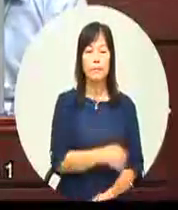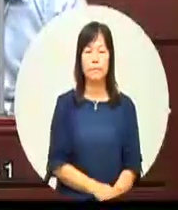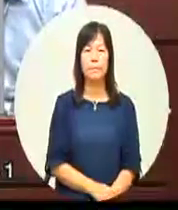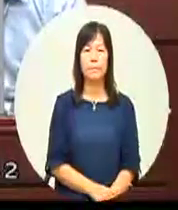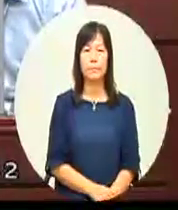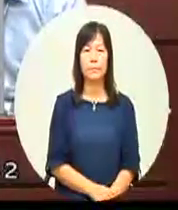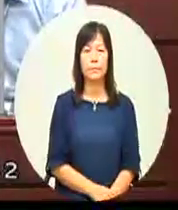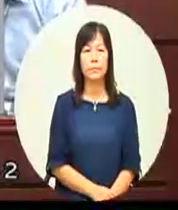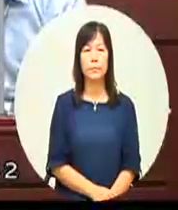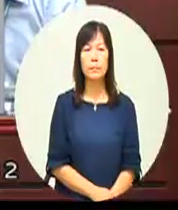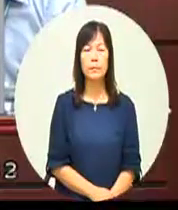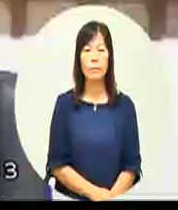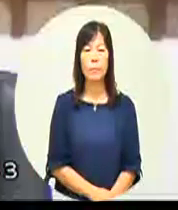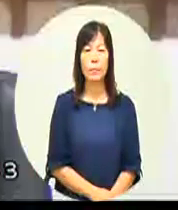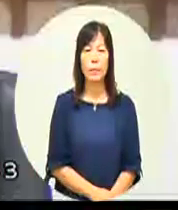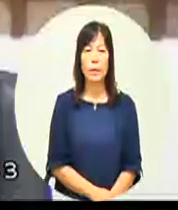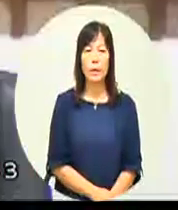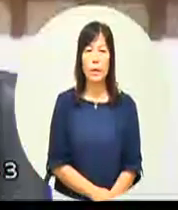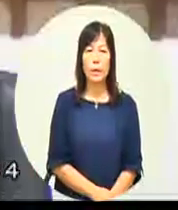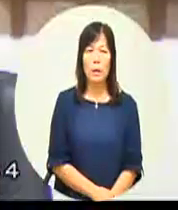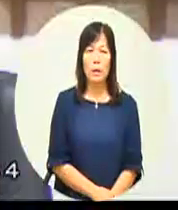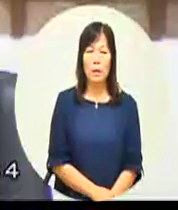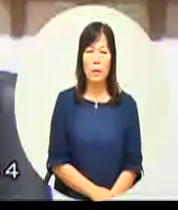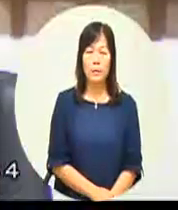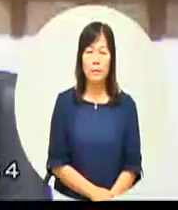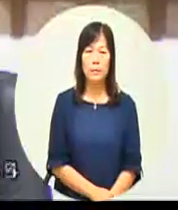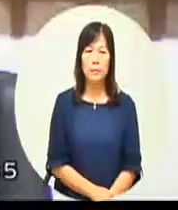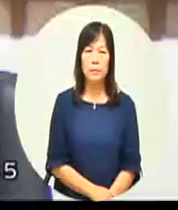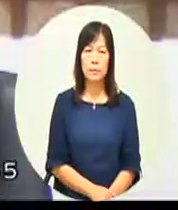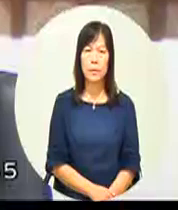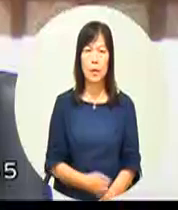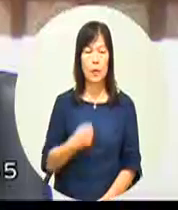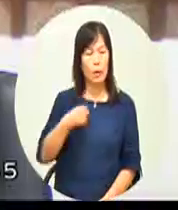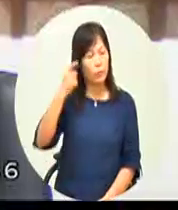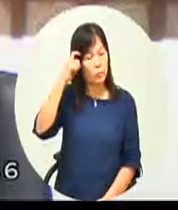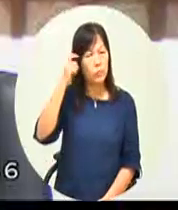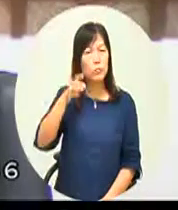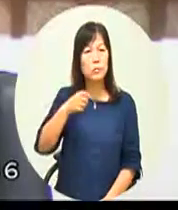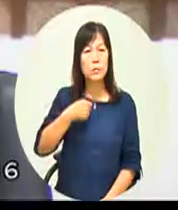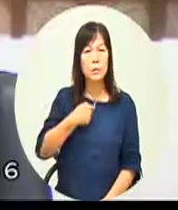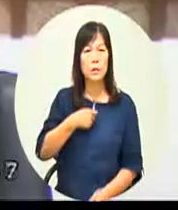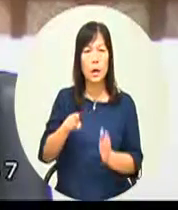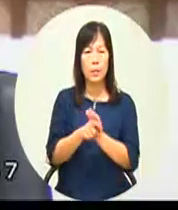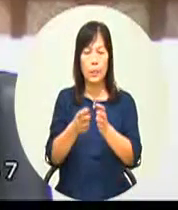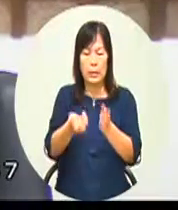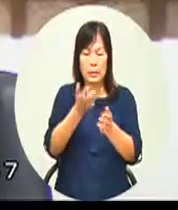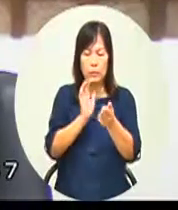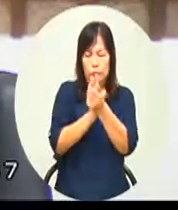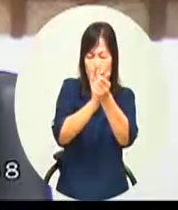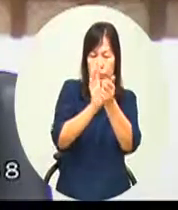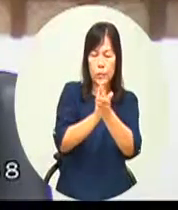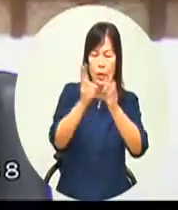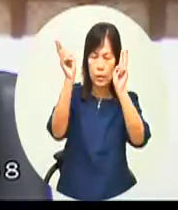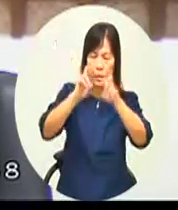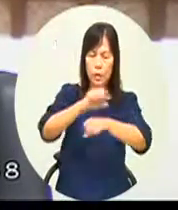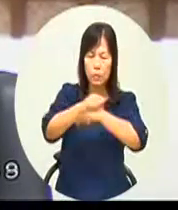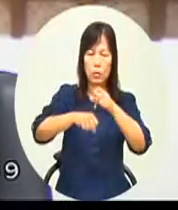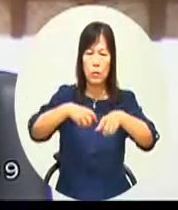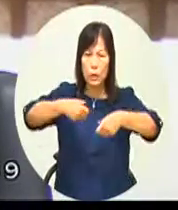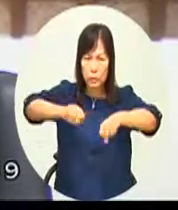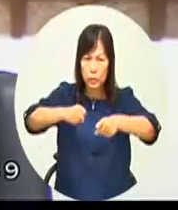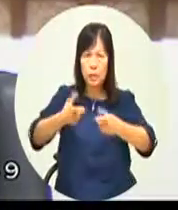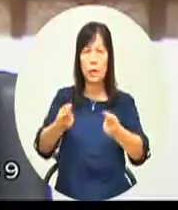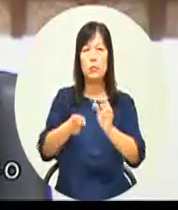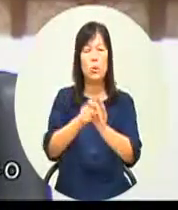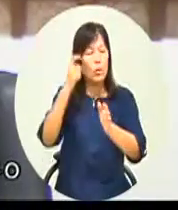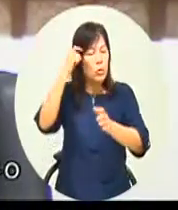还，没错。好，谢谢局长，你先请坐下。那我知道呢，这个我们之前推的电动机车，其实我觉得是